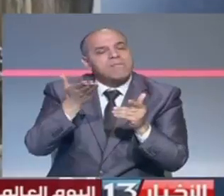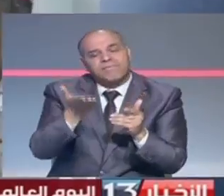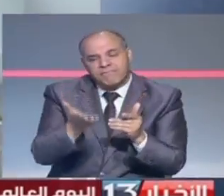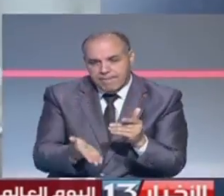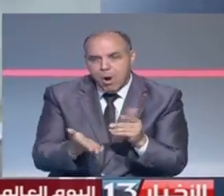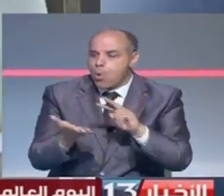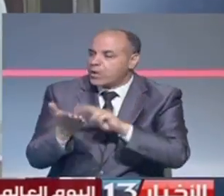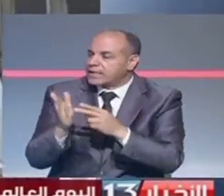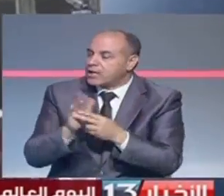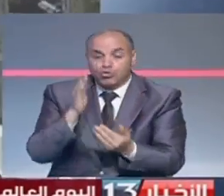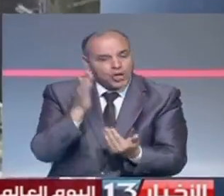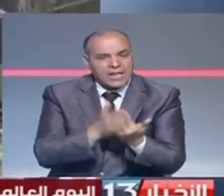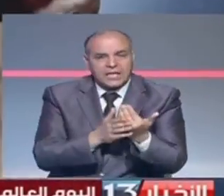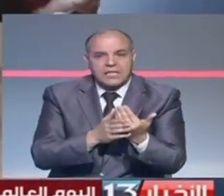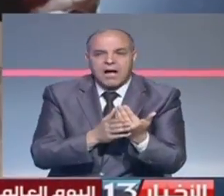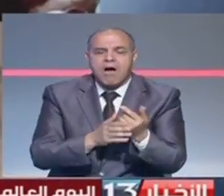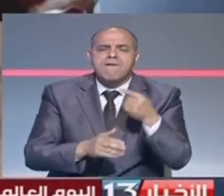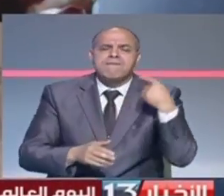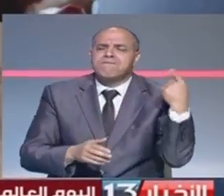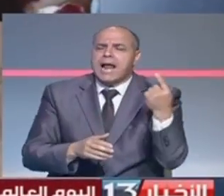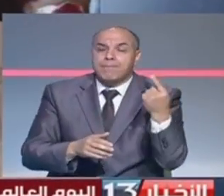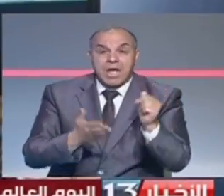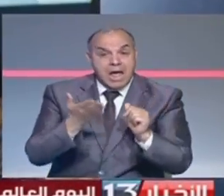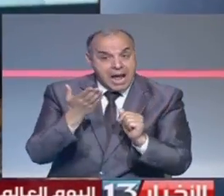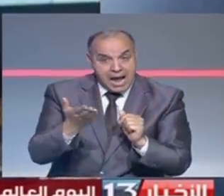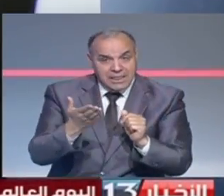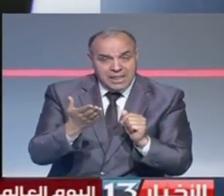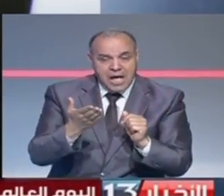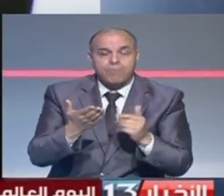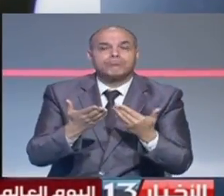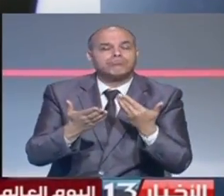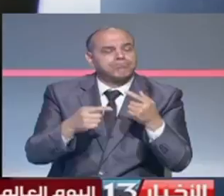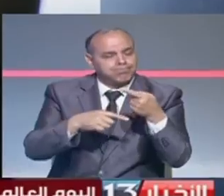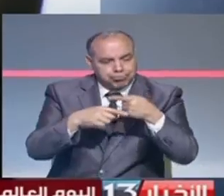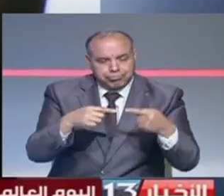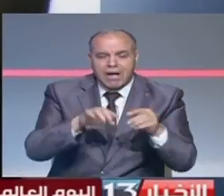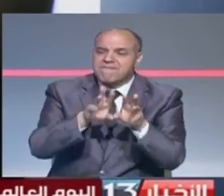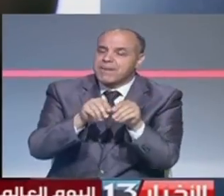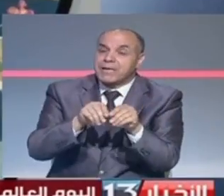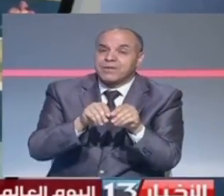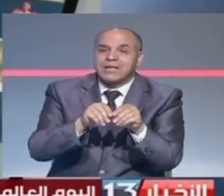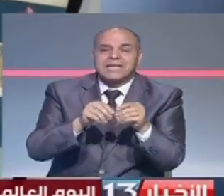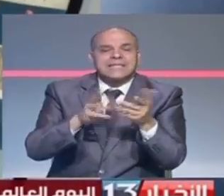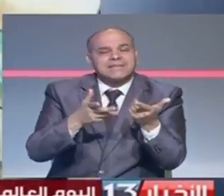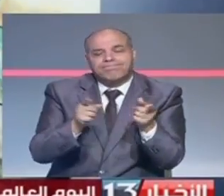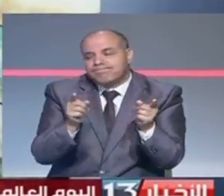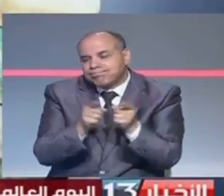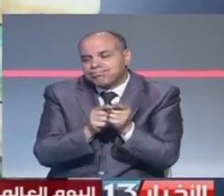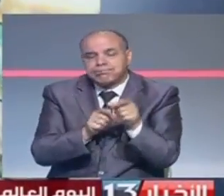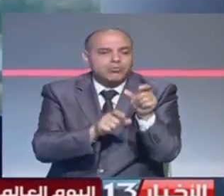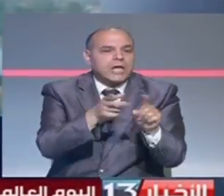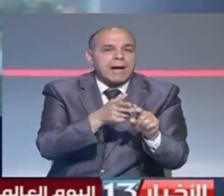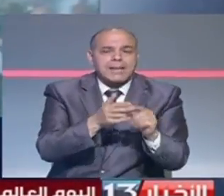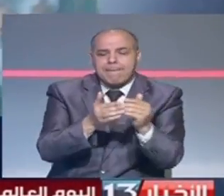والتقنيات الحديثه في مختلف دول العالم التي خليناها اثرت سلبا على الاسر كخلايا الصغرى للمجتمعات